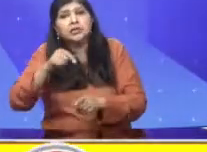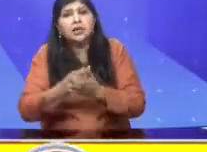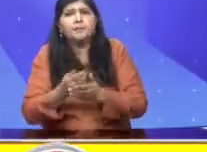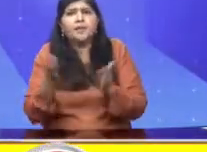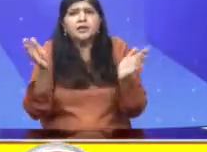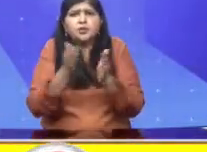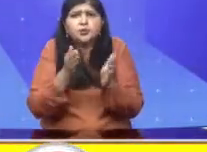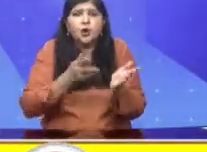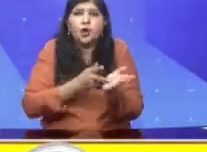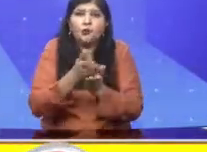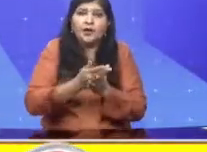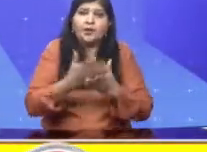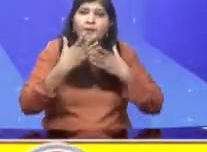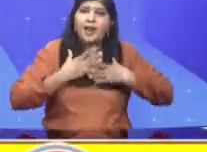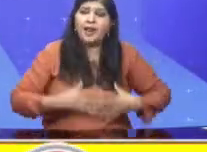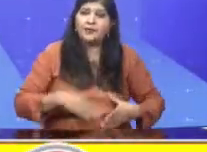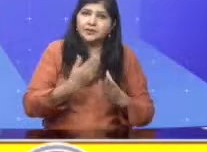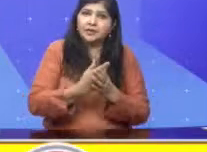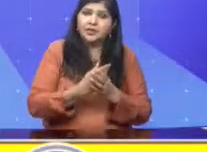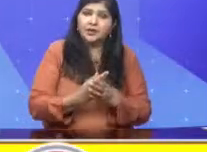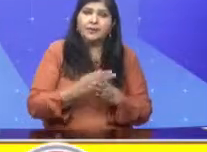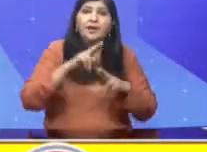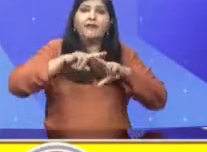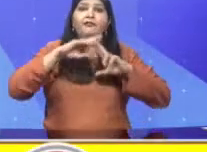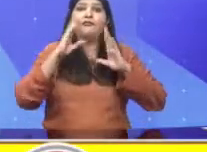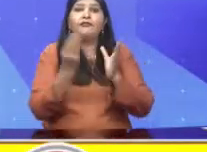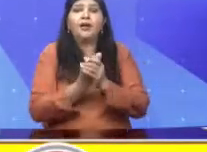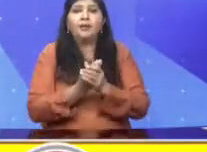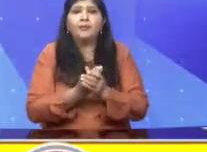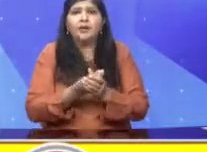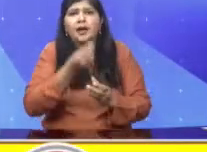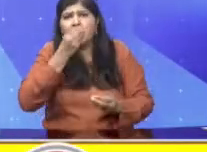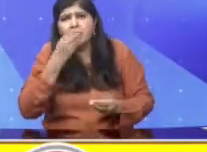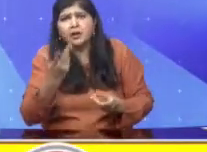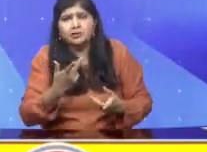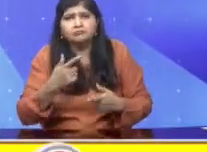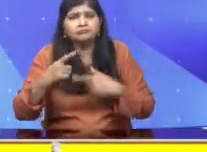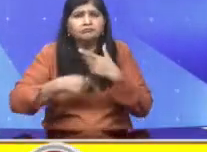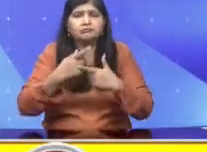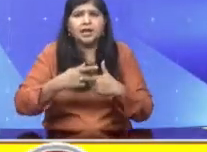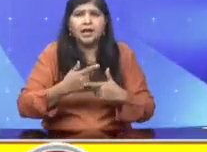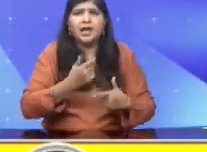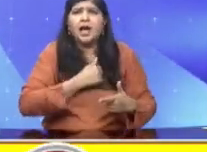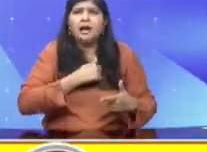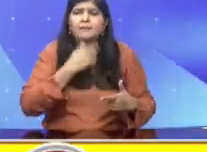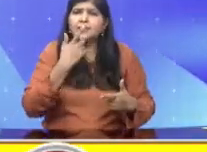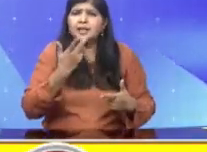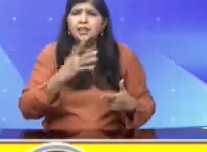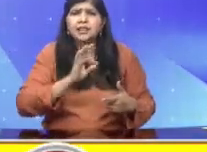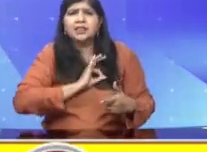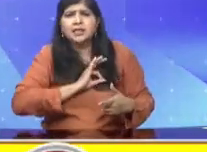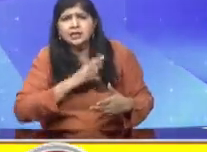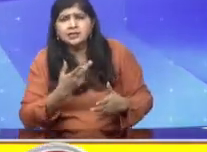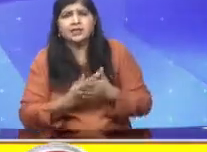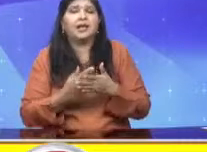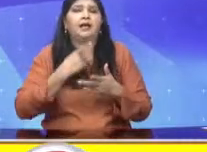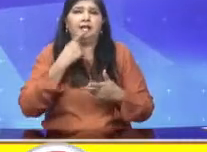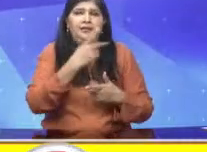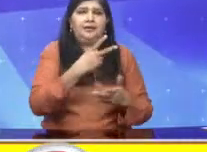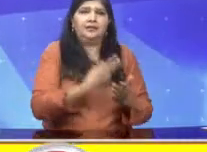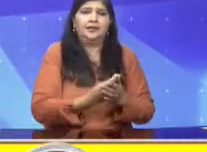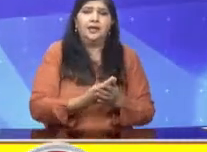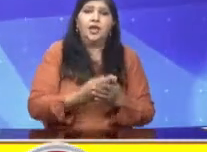घाउं अपने लाइफस्टाइल परिवार और खान पान की आदतों को प्रमुक्ता से दिखाते हैं एक